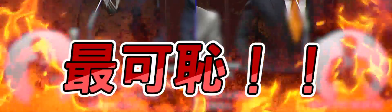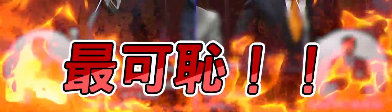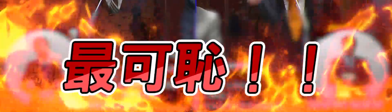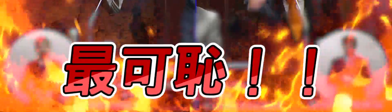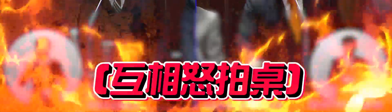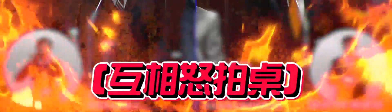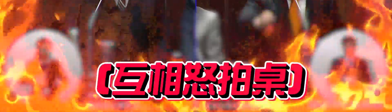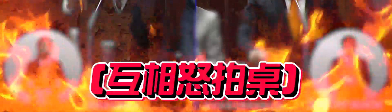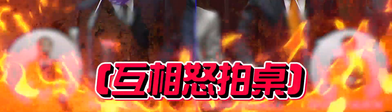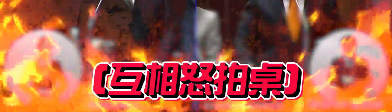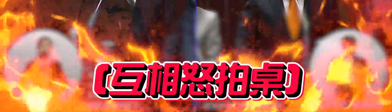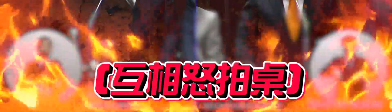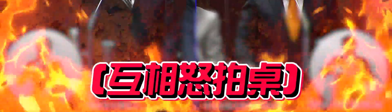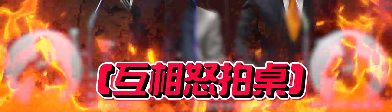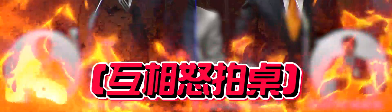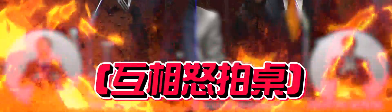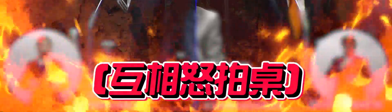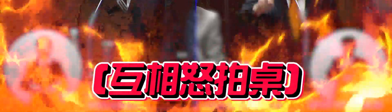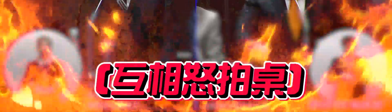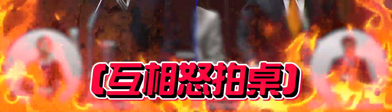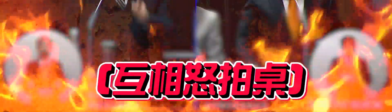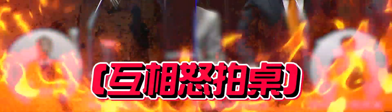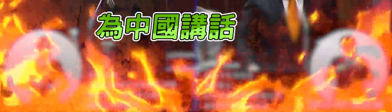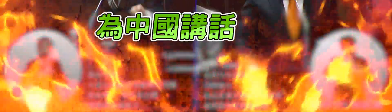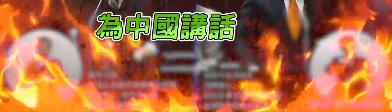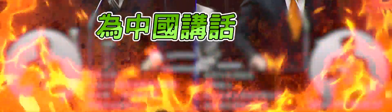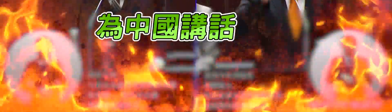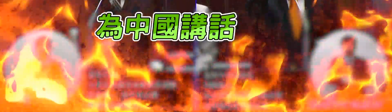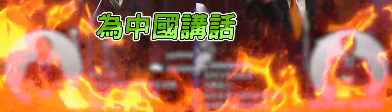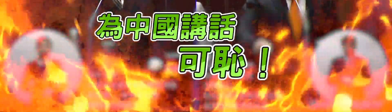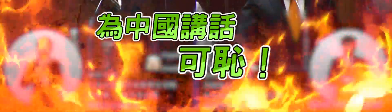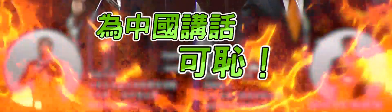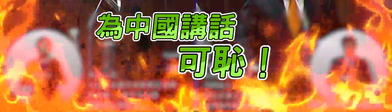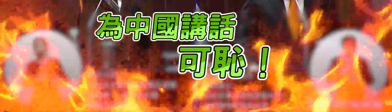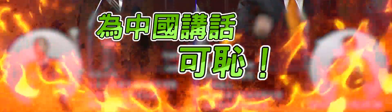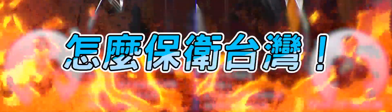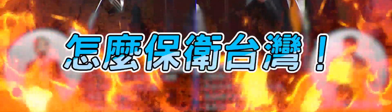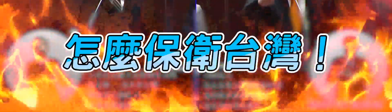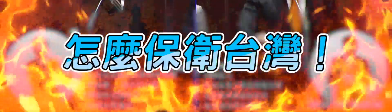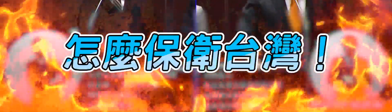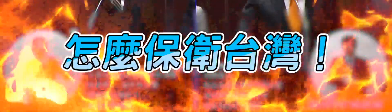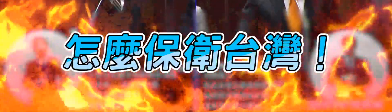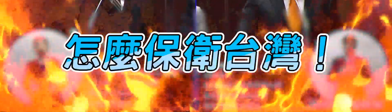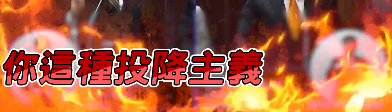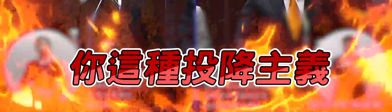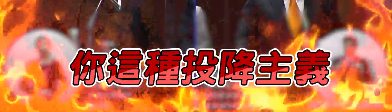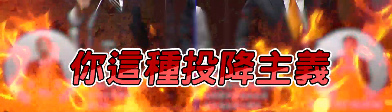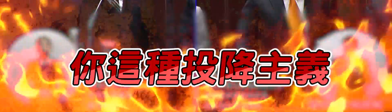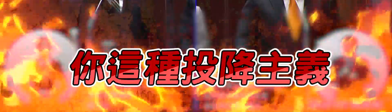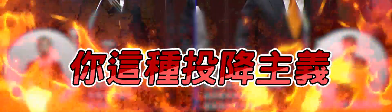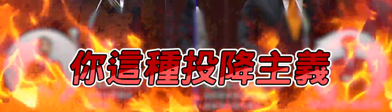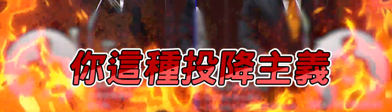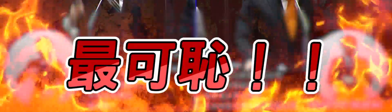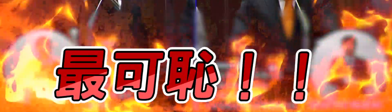可耻。 今天所有台湾人都要保护台湾， 为中国讲话， 你讲清楚， 可耻！ 怎么保卫台湾？ 你这种